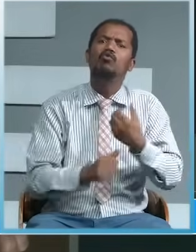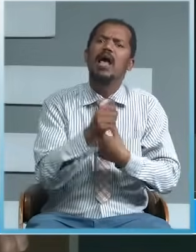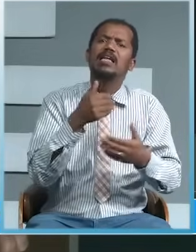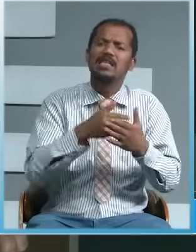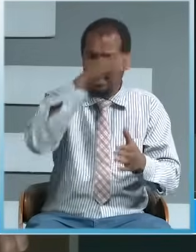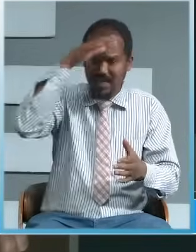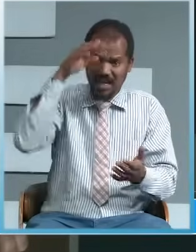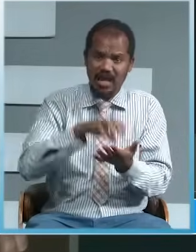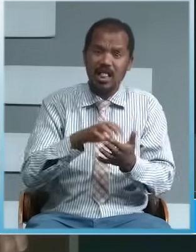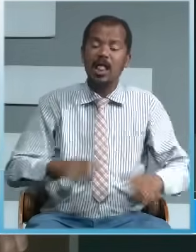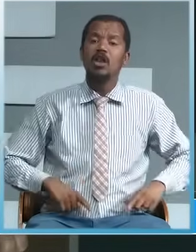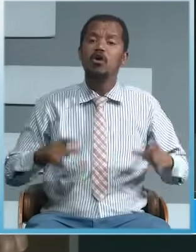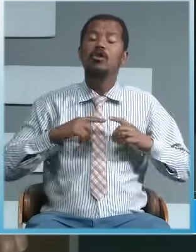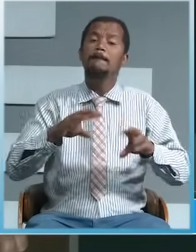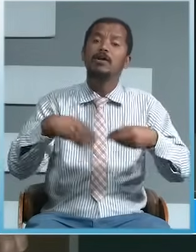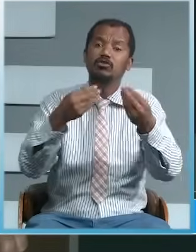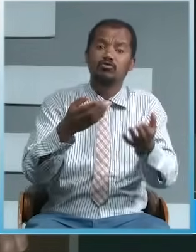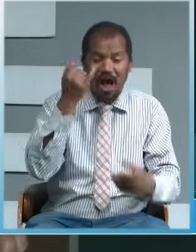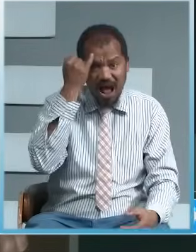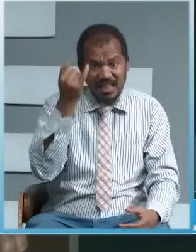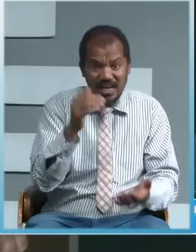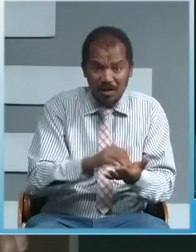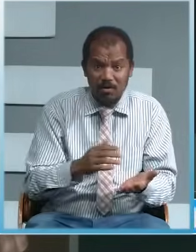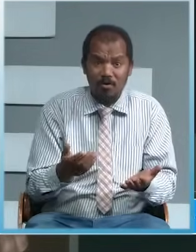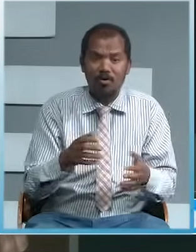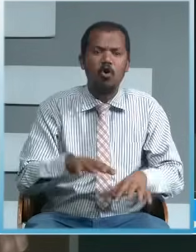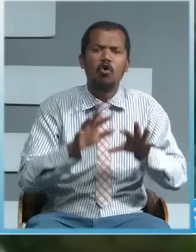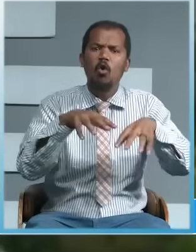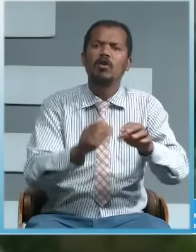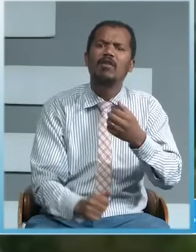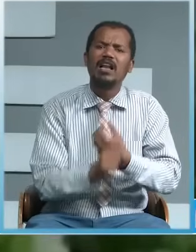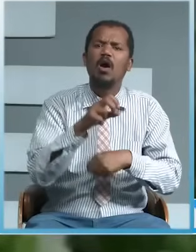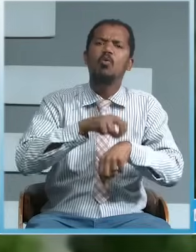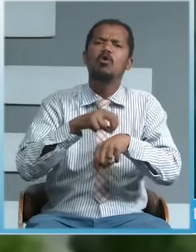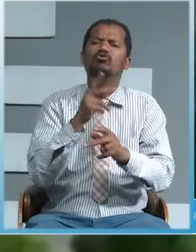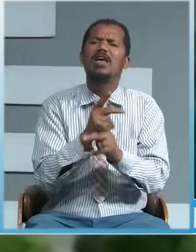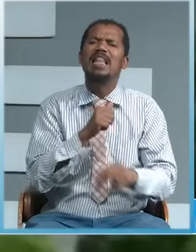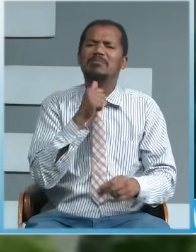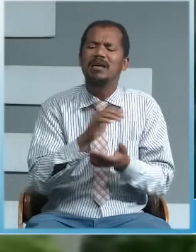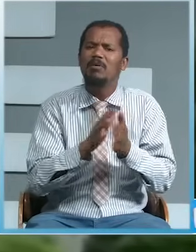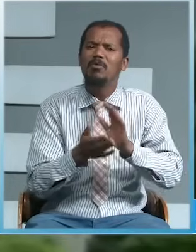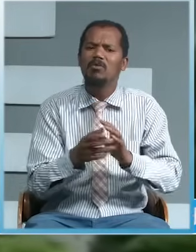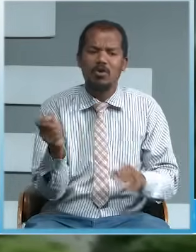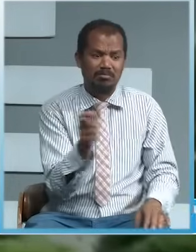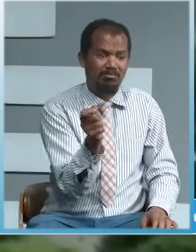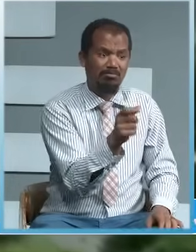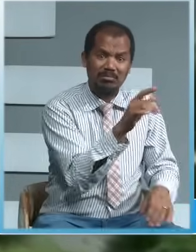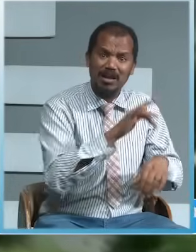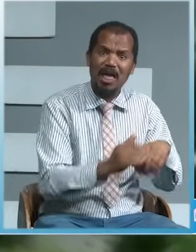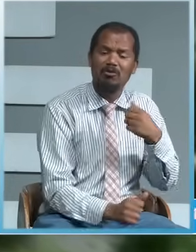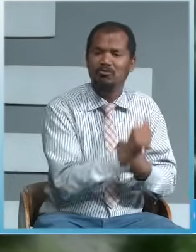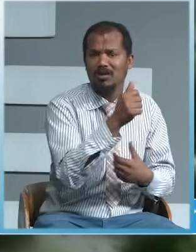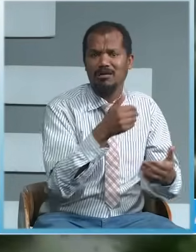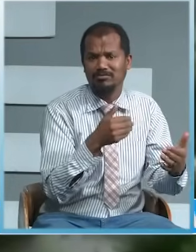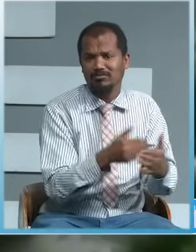ጉዳት የደረሰባቸው የጋምቤላ ከተማ ነዋሪዎች በሰጡት አስተያየት ደግሞ የጎርፍ አደጋው ወቅቱን ያልጠበቀ በመሆኑ በዘሩ ሰብል